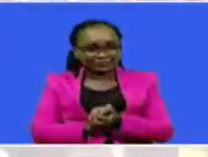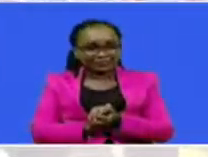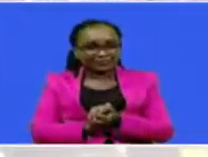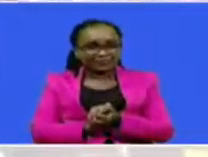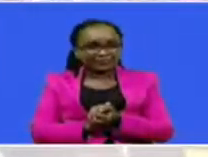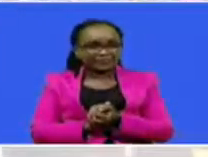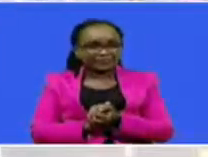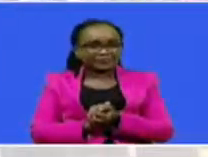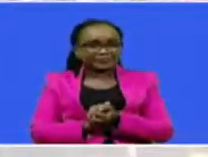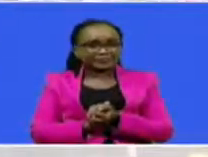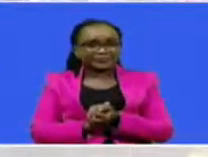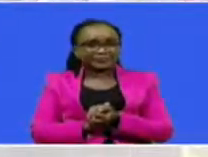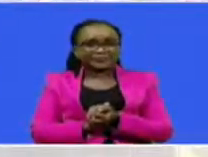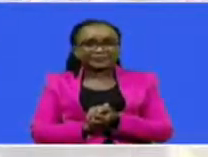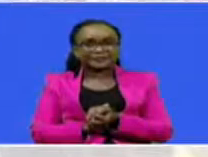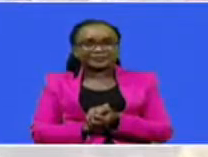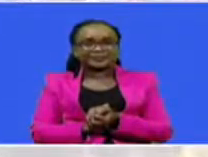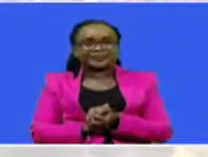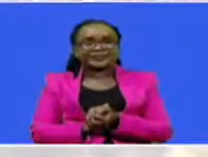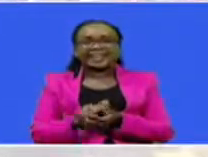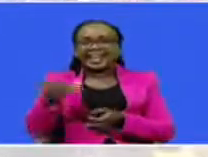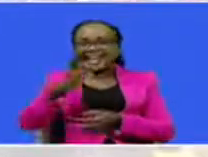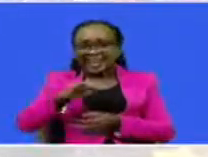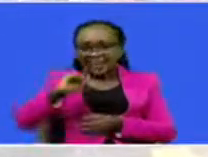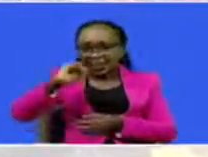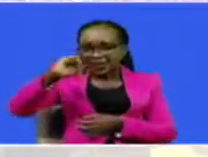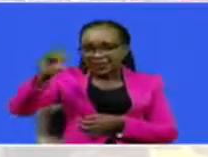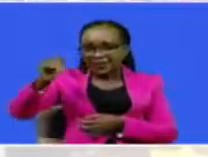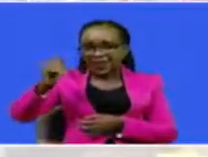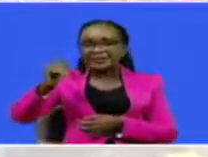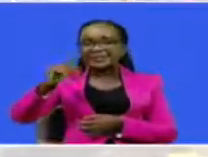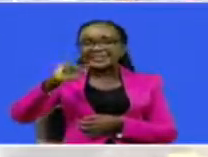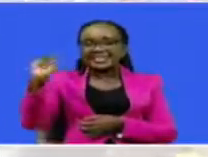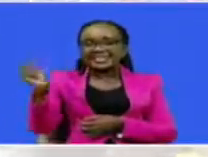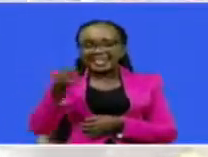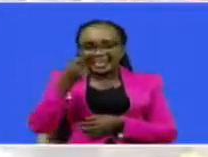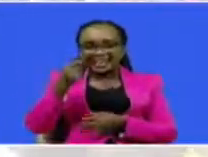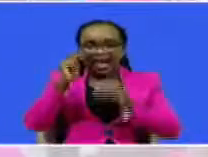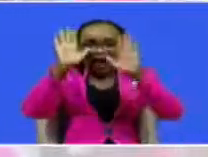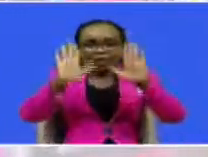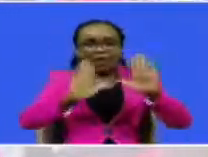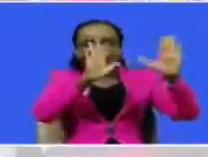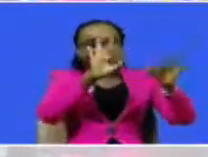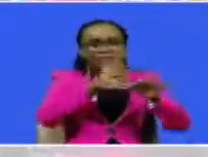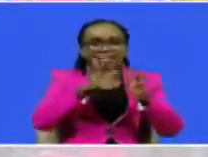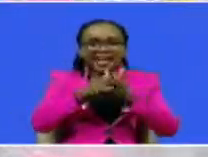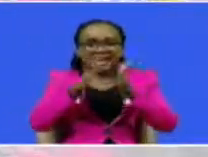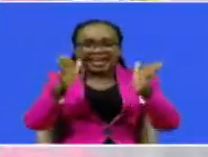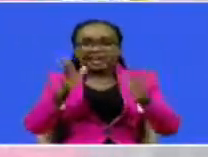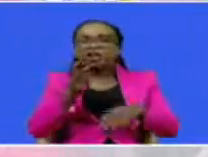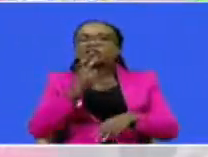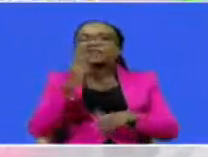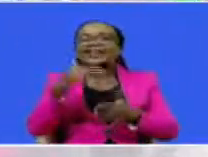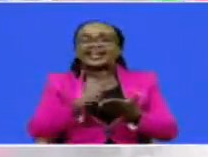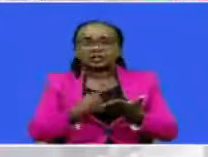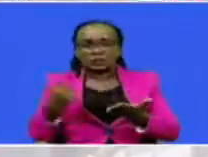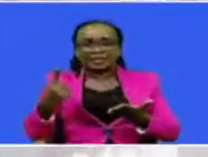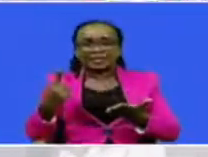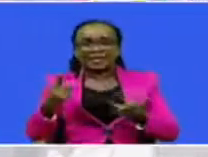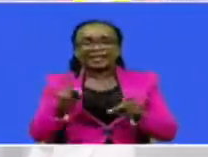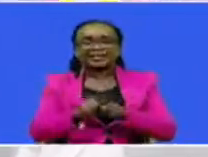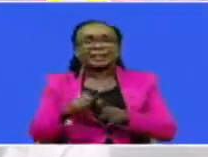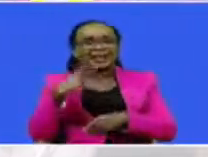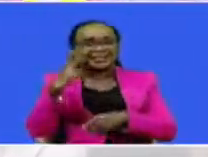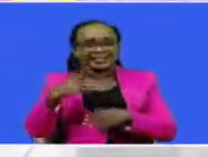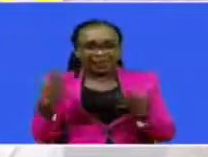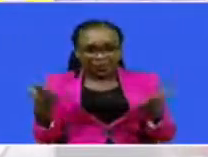Naruto ni kwa kwa. Eneo la Mlima Kenya limekuwa kivutio cha kampeni za uchaguzi mkuu wa Jumanne ijayo,